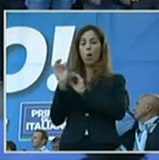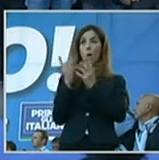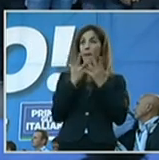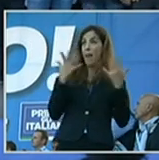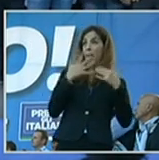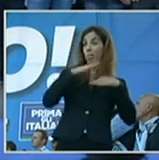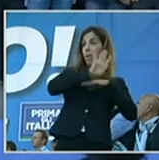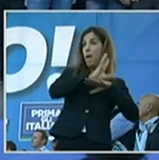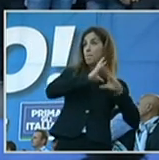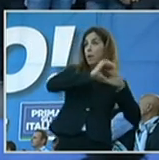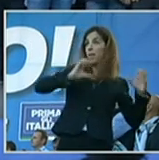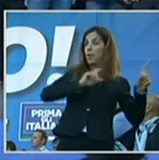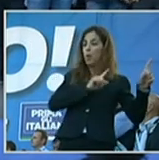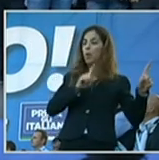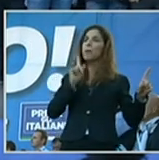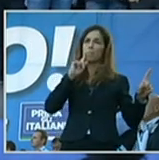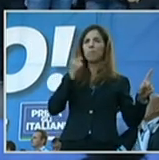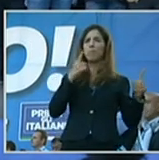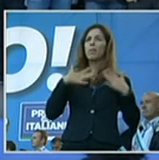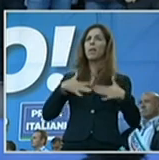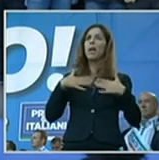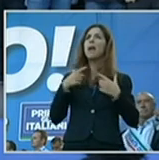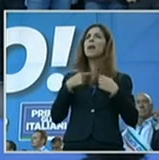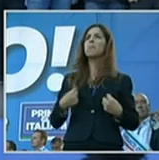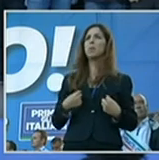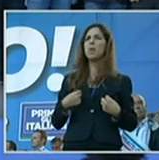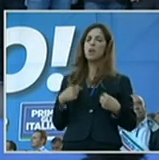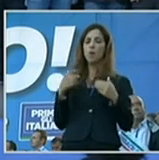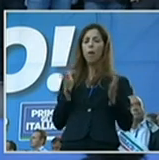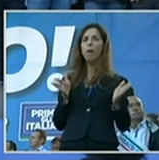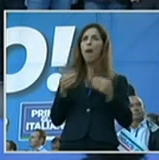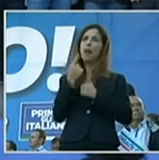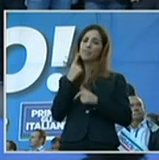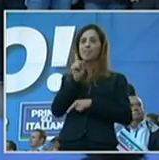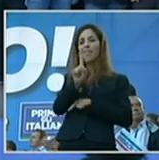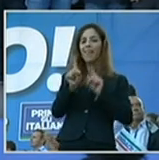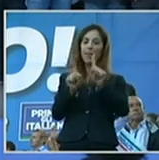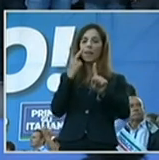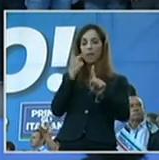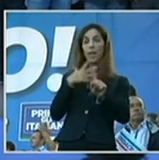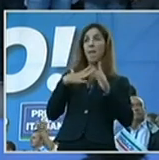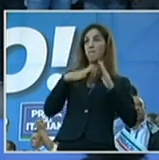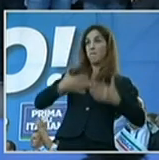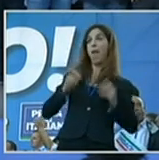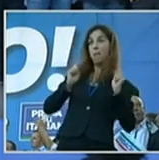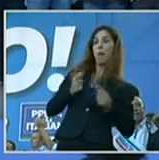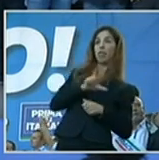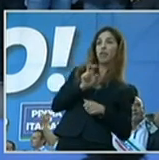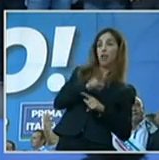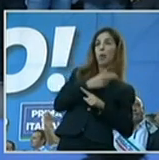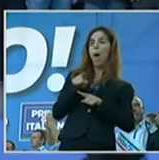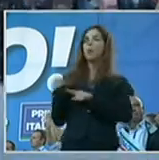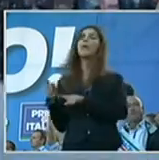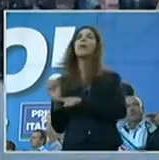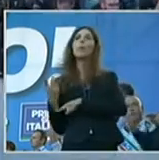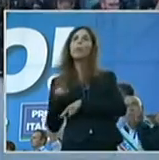imprenditore, magari con il grembiulino, vanno in classe senza guardare chi ha la felpa da 300 euro e chi ha la felpa